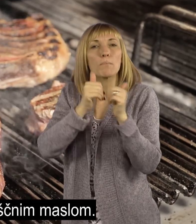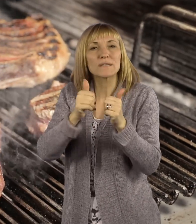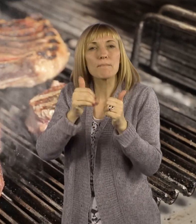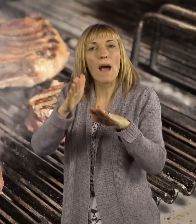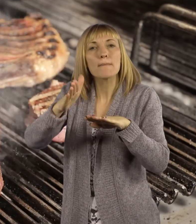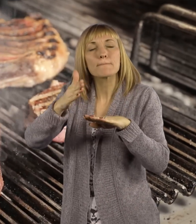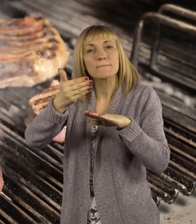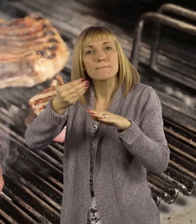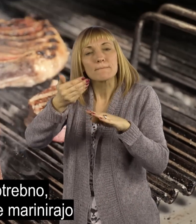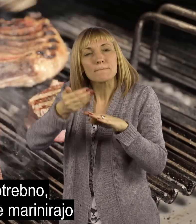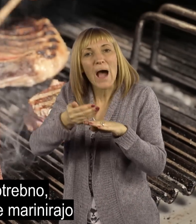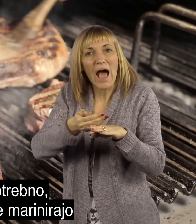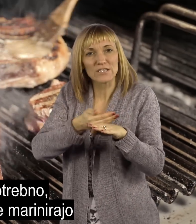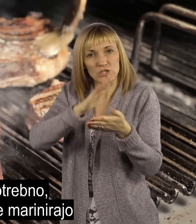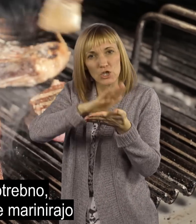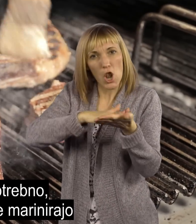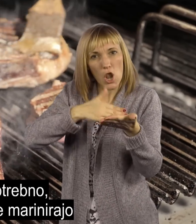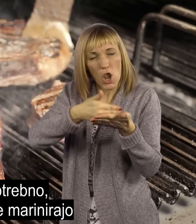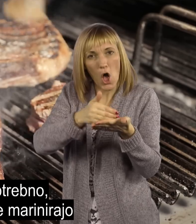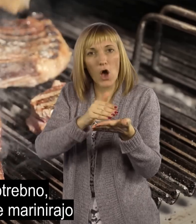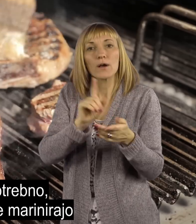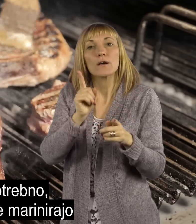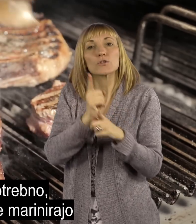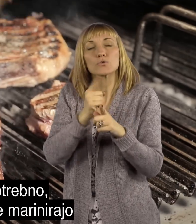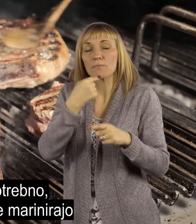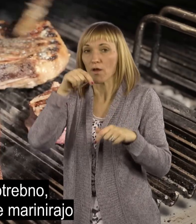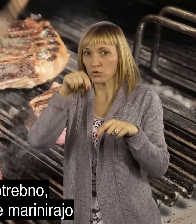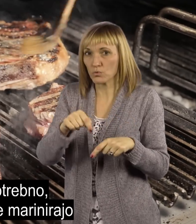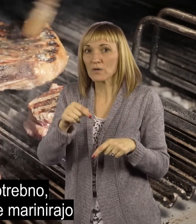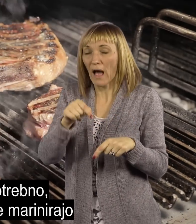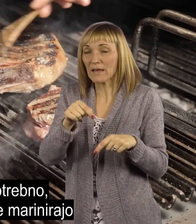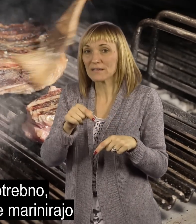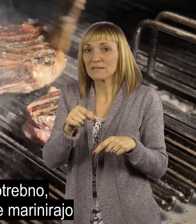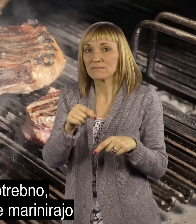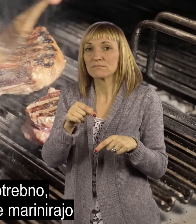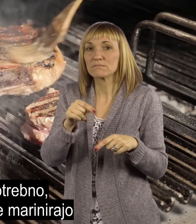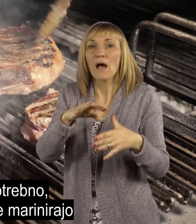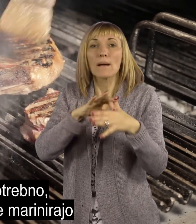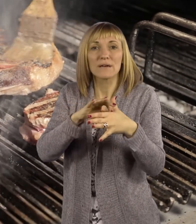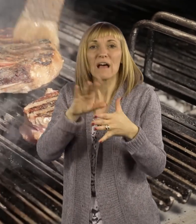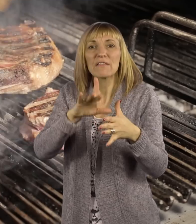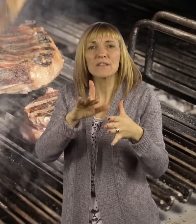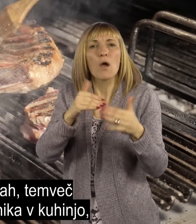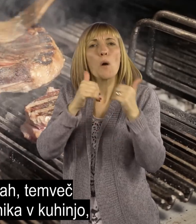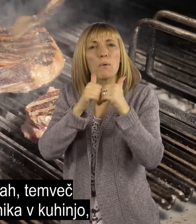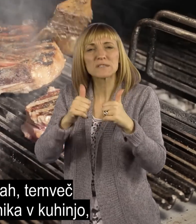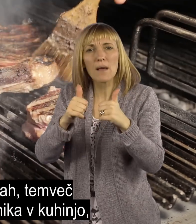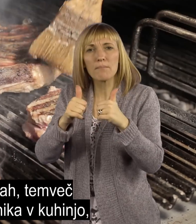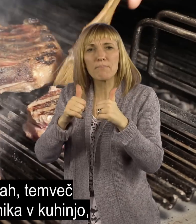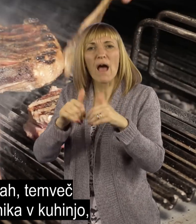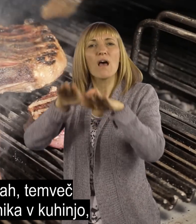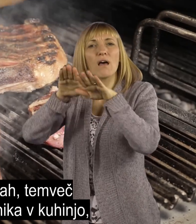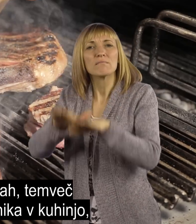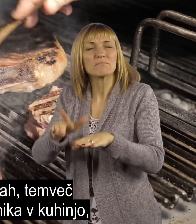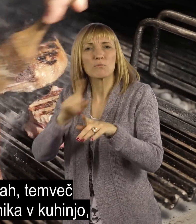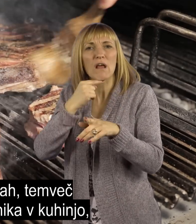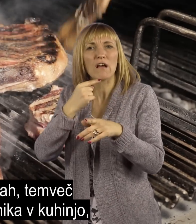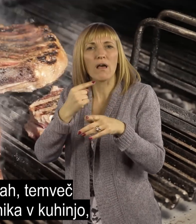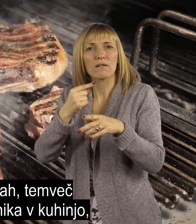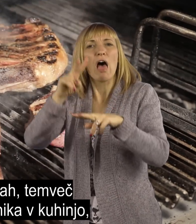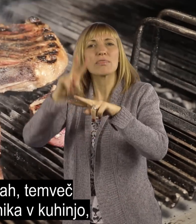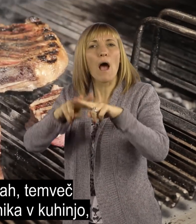maslom. Povedati je tudi potrebno, da se pri nas stejki ne marinirajo v nekih